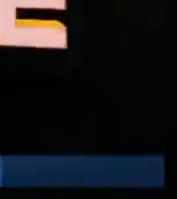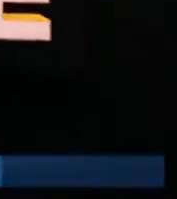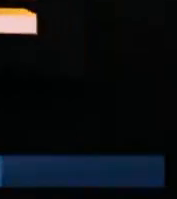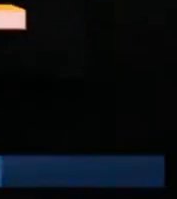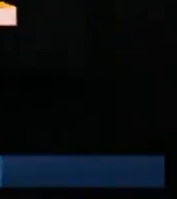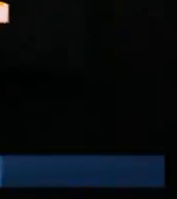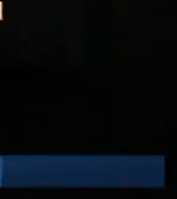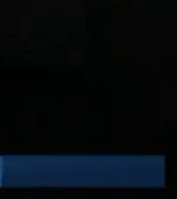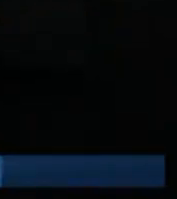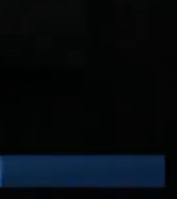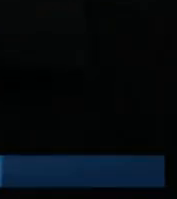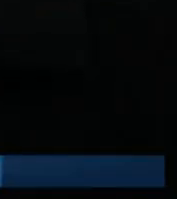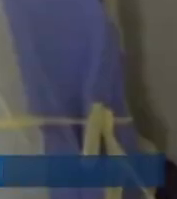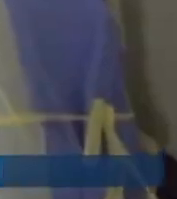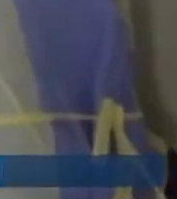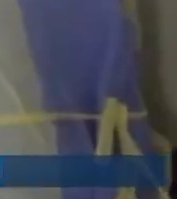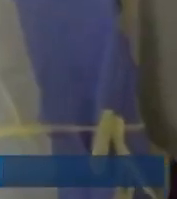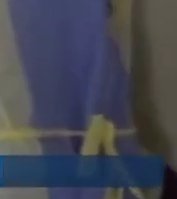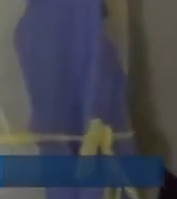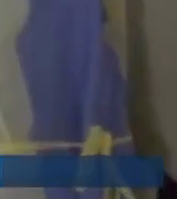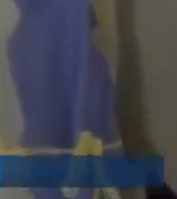Ana Haber'de.